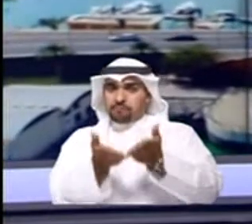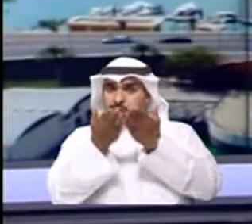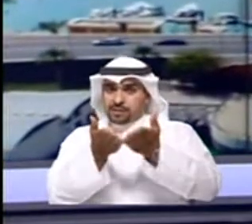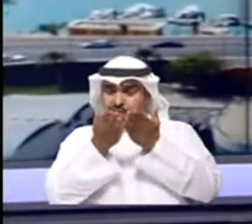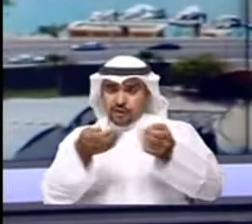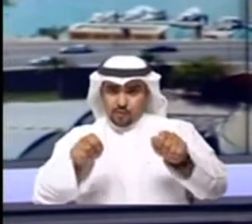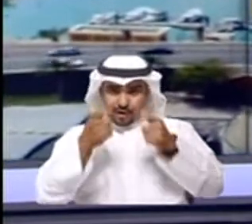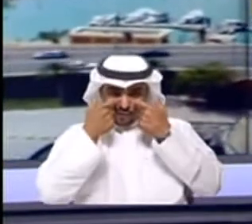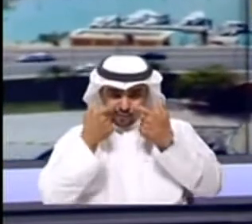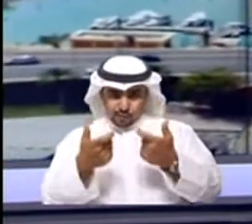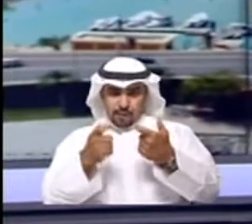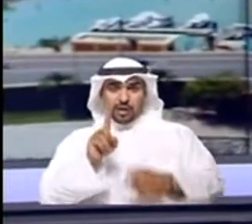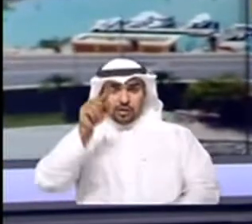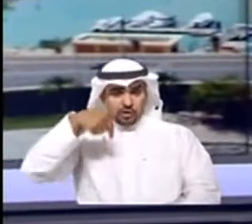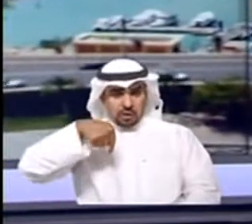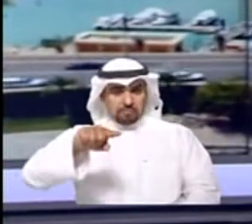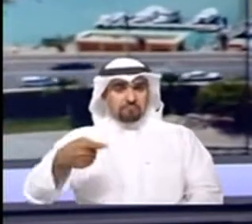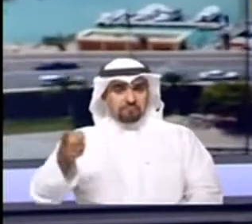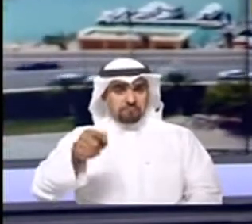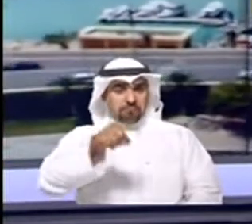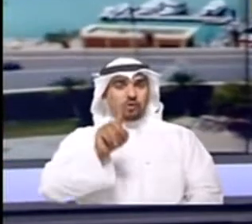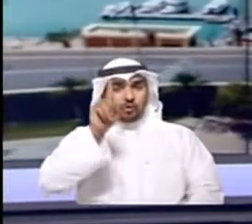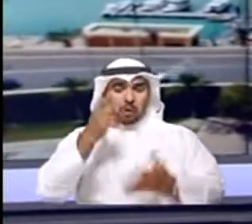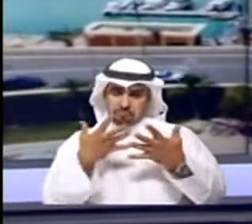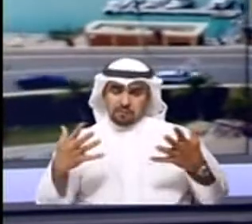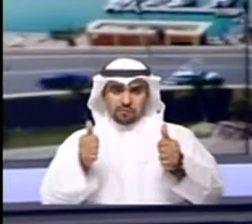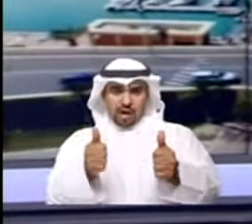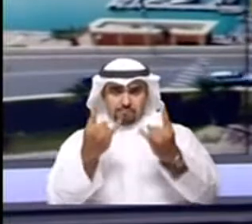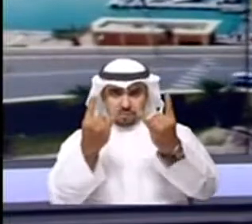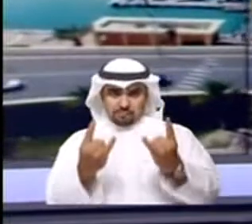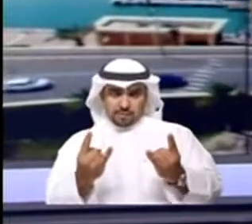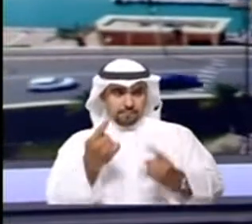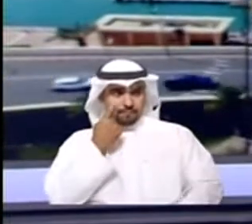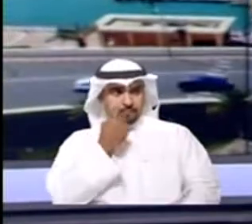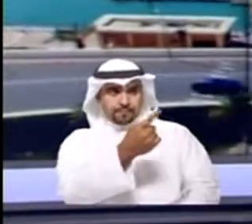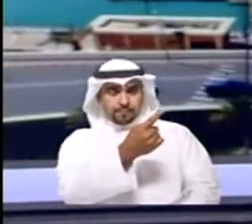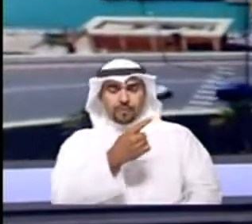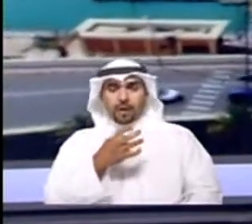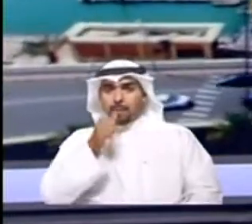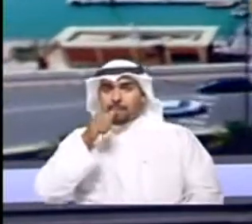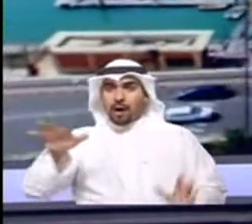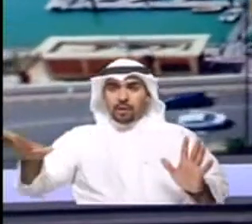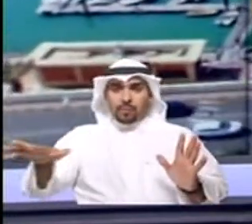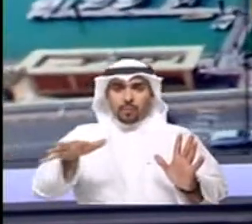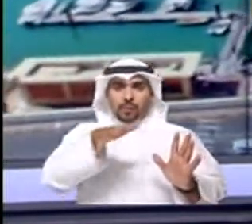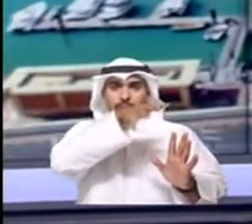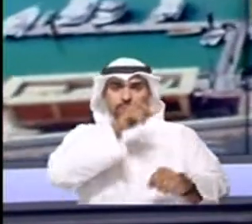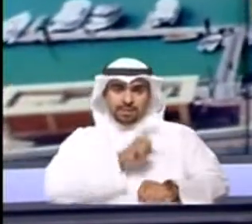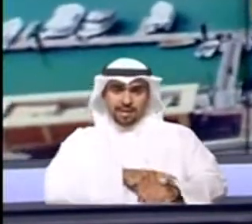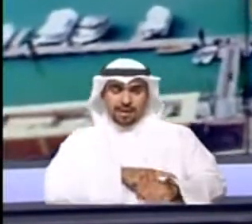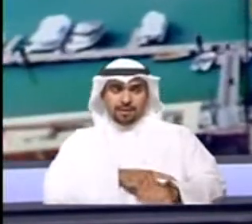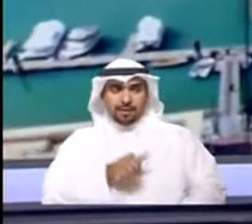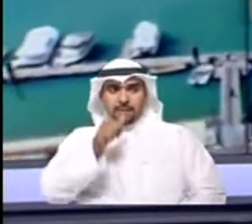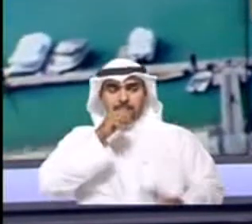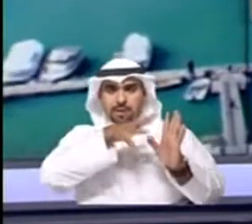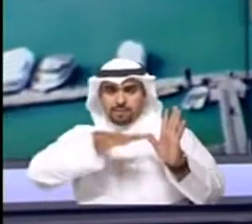هذه من فترات الحمل، المد راح يكون الساعة 12:23 الظهر، مد واحد فقط لأن المد الثاني راح يدخل في اليوم اللي بعده. الجزر الأول راح يكون الساعة